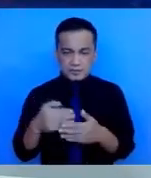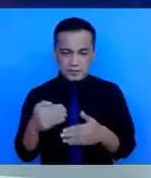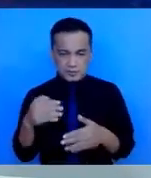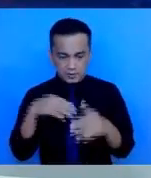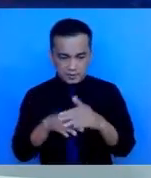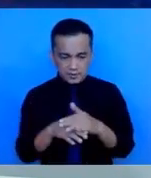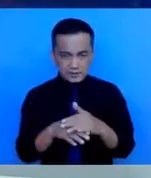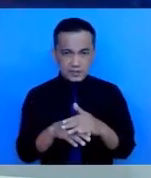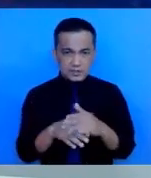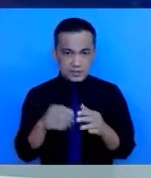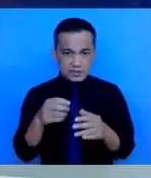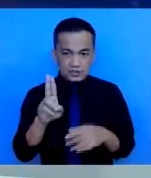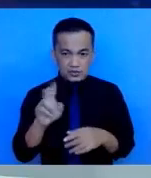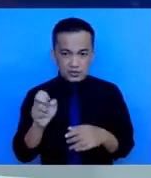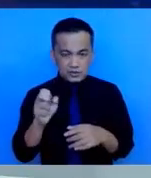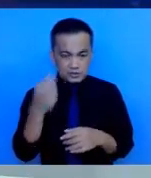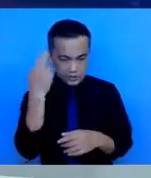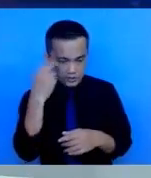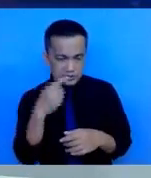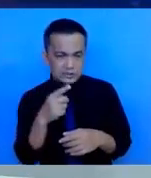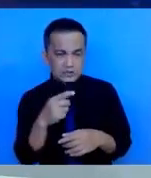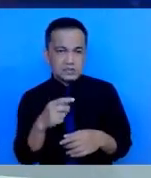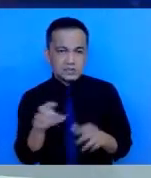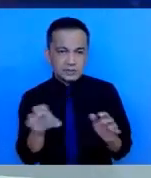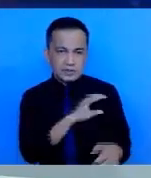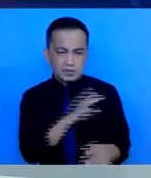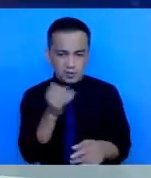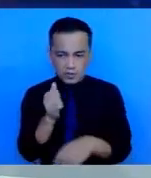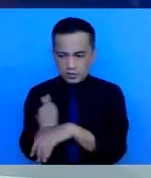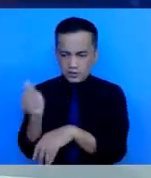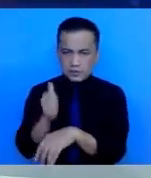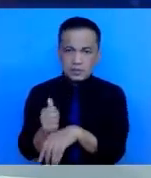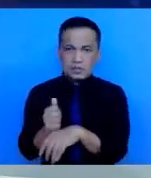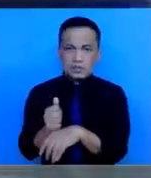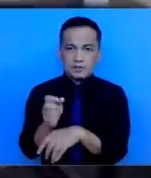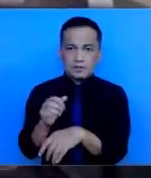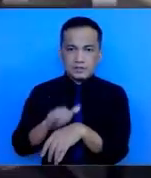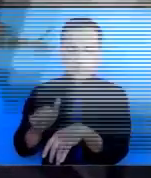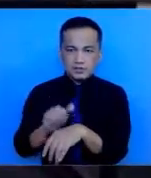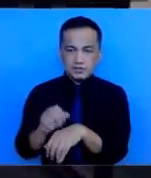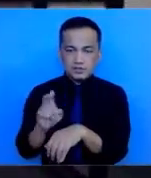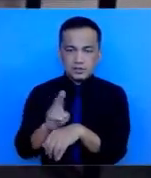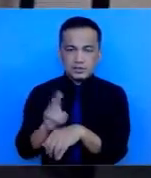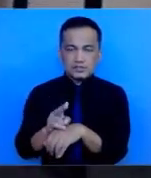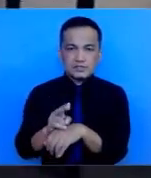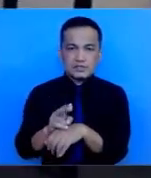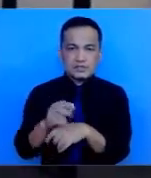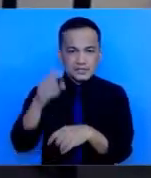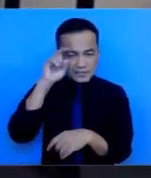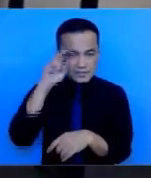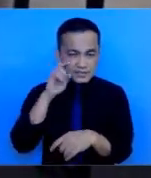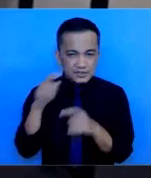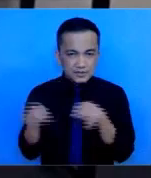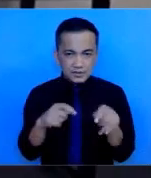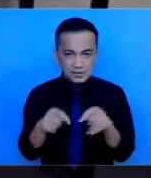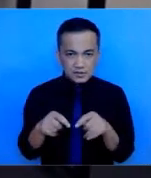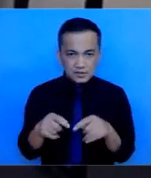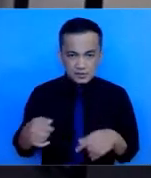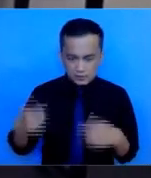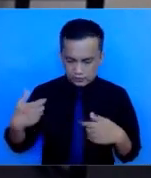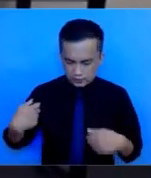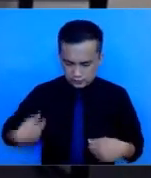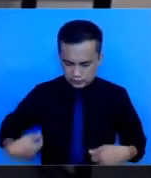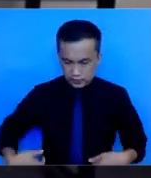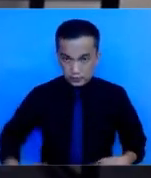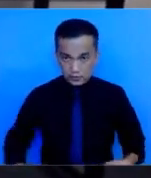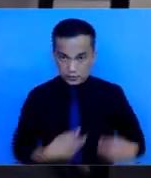kasi siyang aligasyon ng pandaraya gamit ang sex toy. Tinutukan ng metal at silicon detector ang likuran ni Niemann